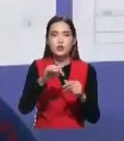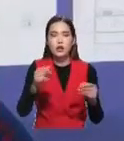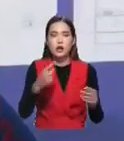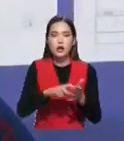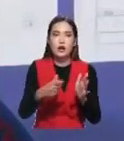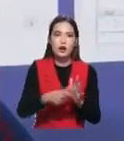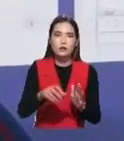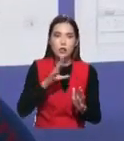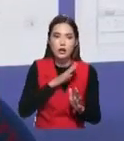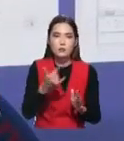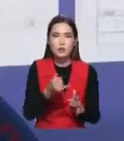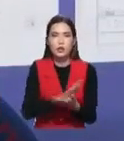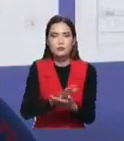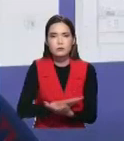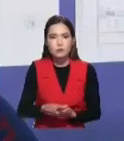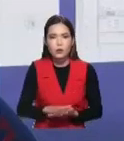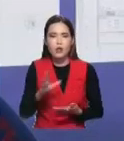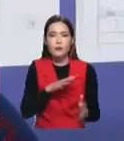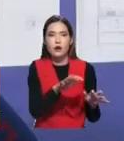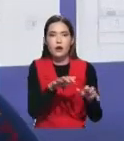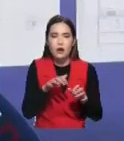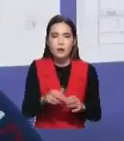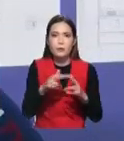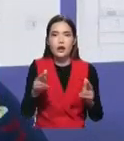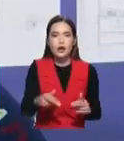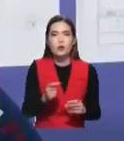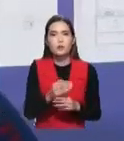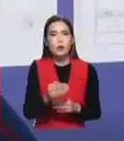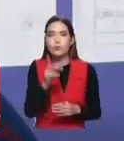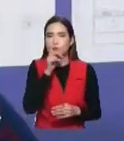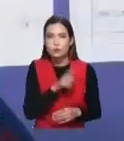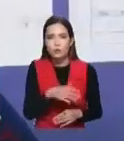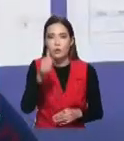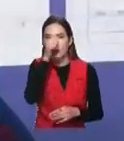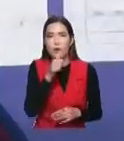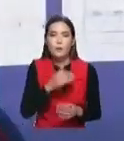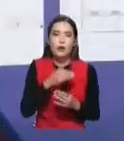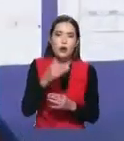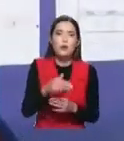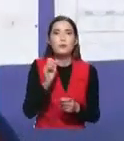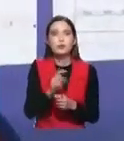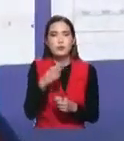Қазір оны тығыздап жатырмыз. Сонда салынып жатқан ғимарат уақыт өте шөгіп қалмайды. Нысанды мерзімінен кешіктірмей тапсырамыз деп сенеміз.